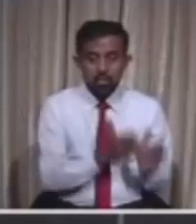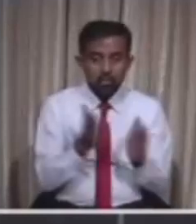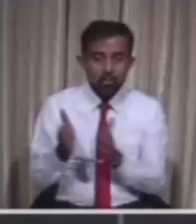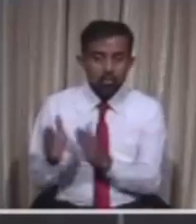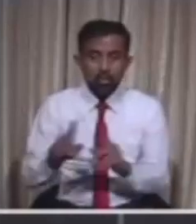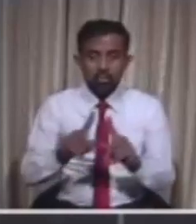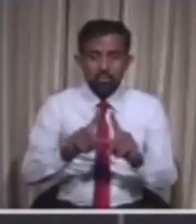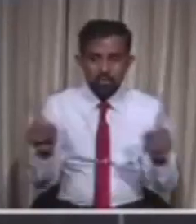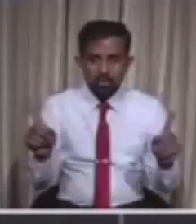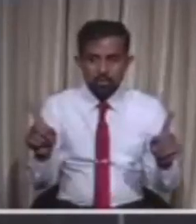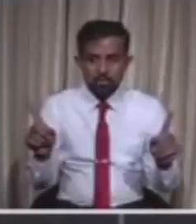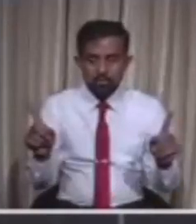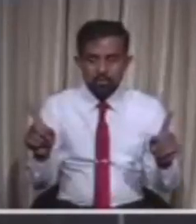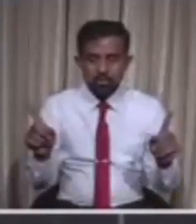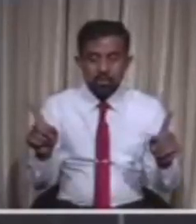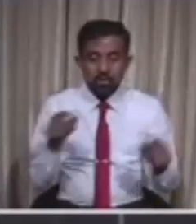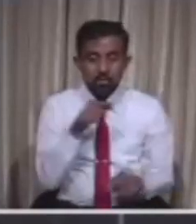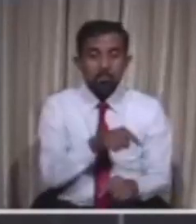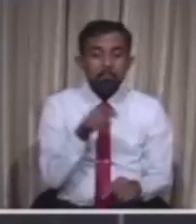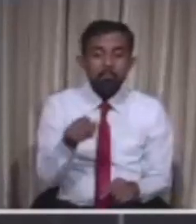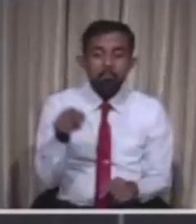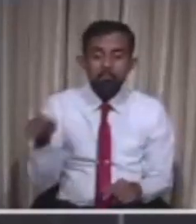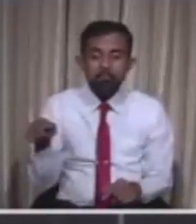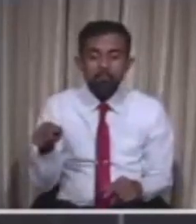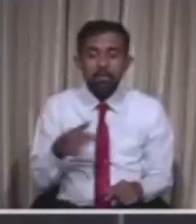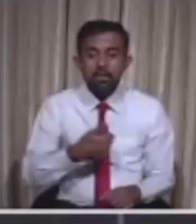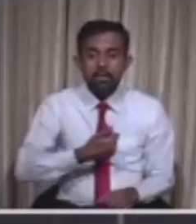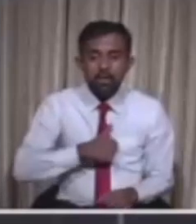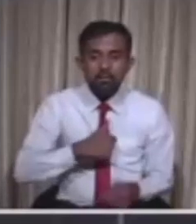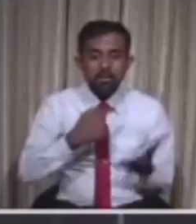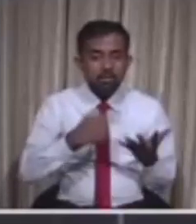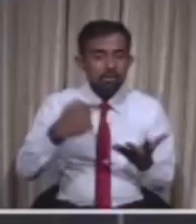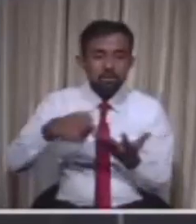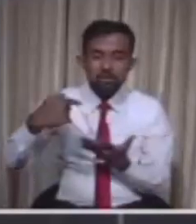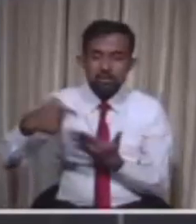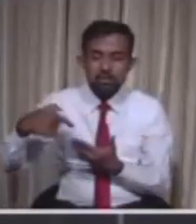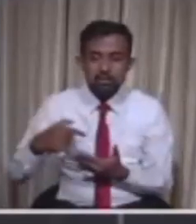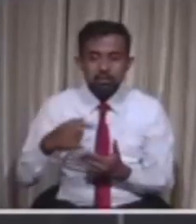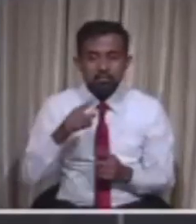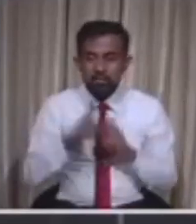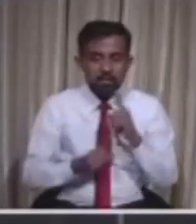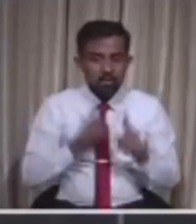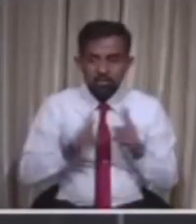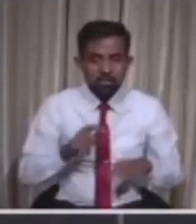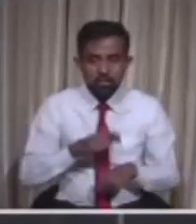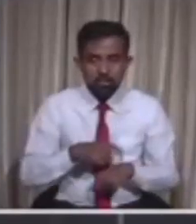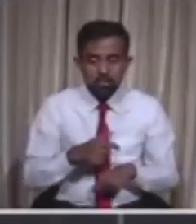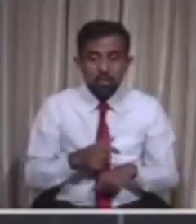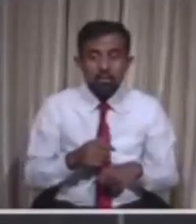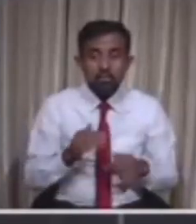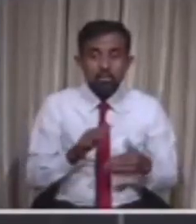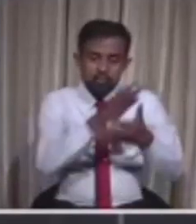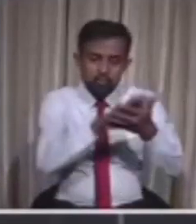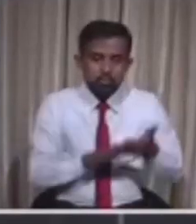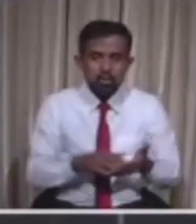10කට මොනවද මේකේ තියෙන එකඟ විය හැකි කාරණා මම ඒව ගැන කතා කරන්න යන්නේ නැහැ නමුත් මම ලයිස්ට් විතරක්